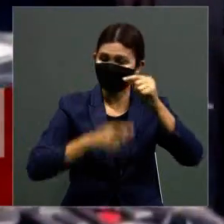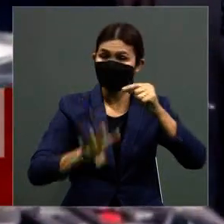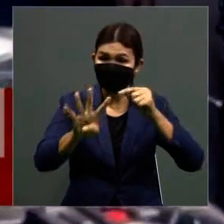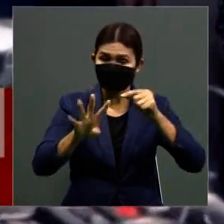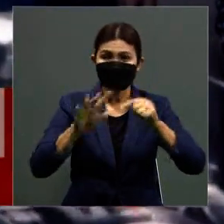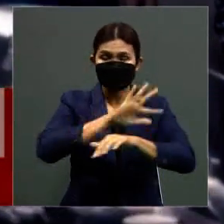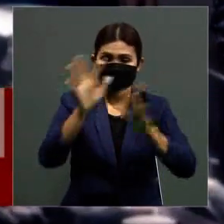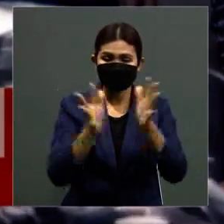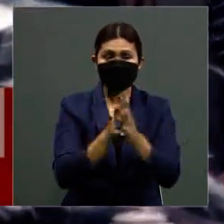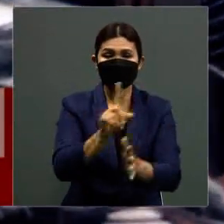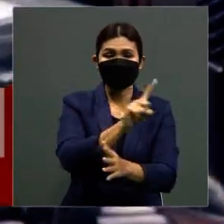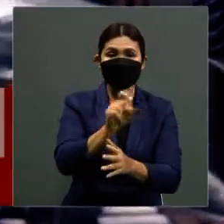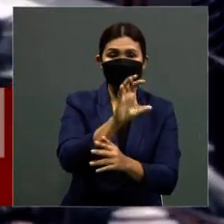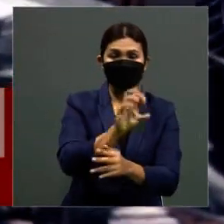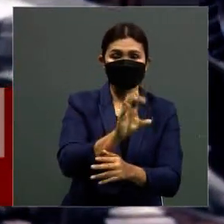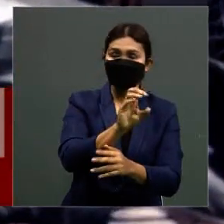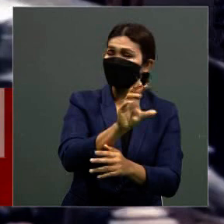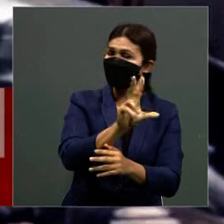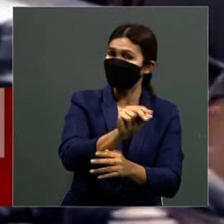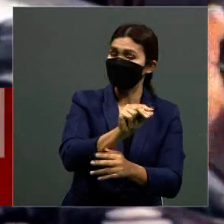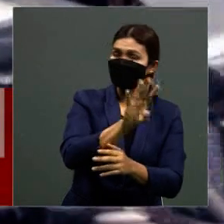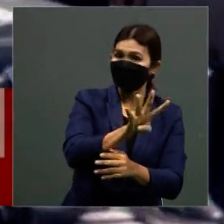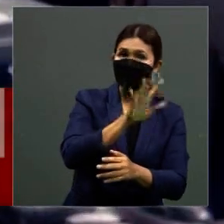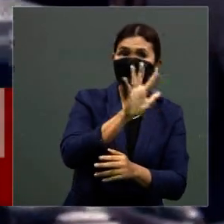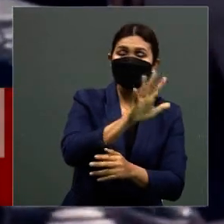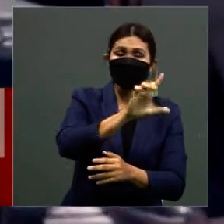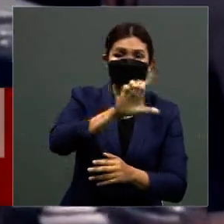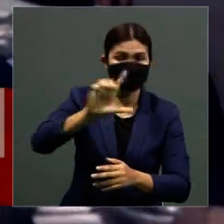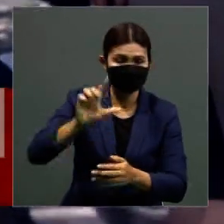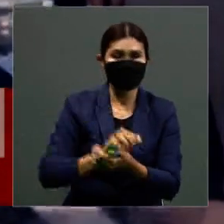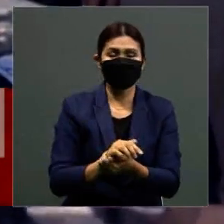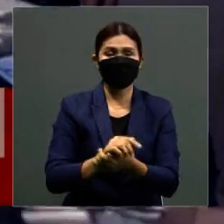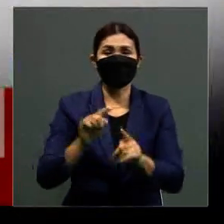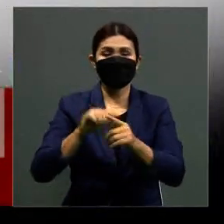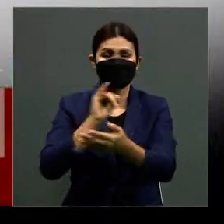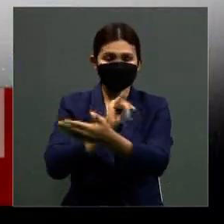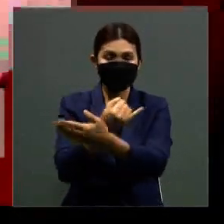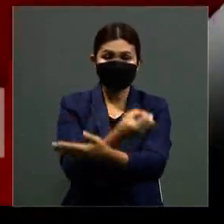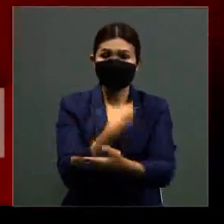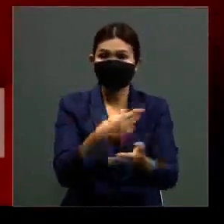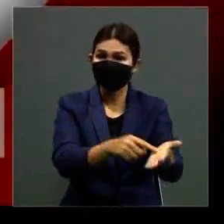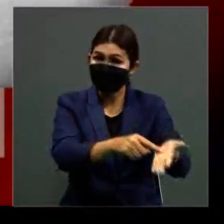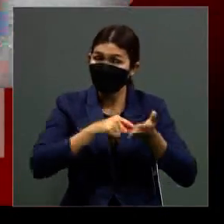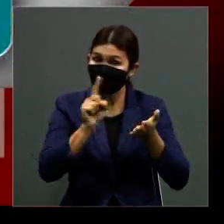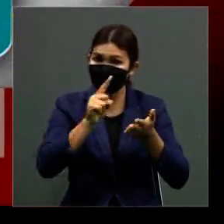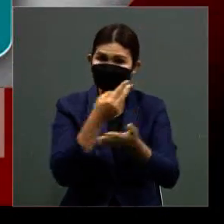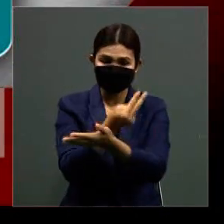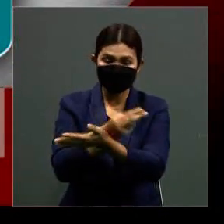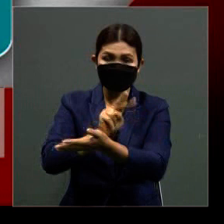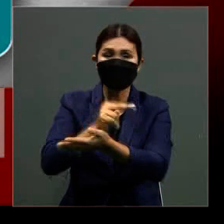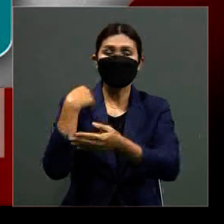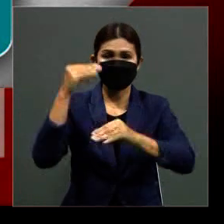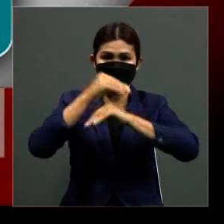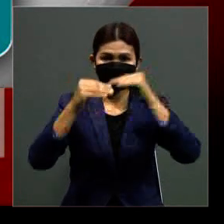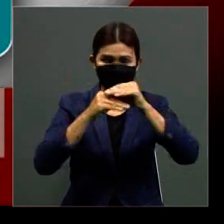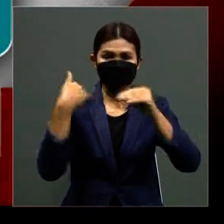134.95ล้านบาทครับขณะที่งบรายจังหวัดที่มีการเสนอก็มีระนองเสนอ 1โครงการ